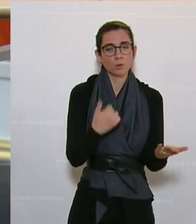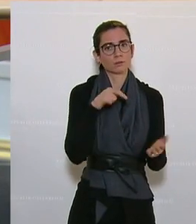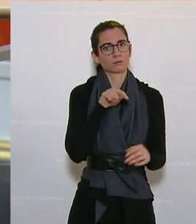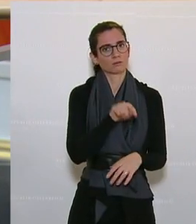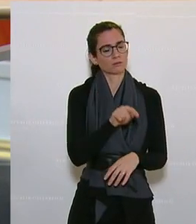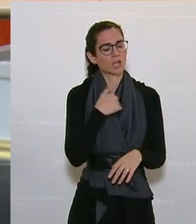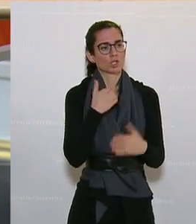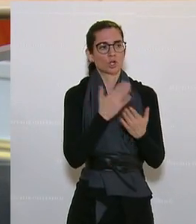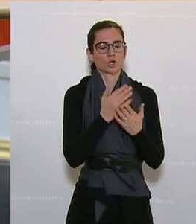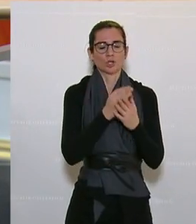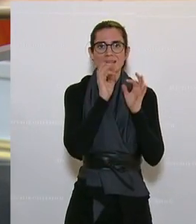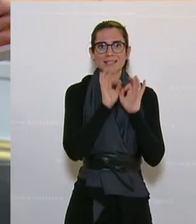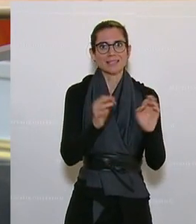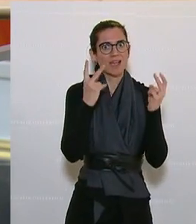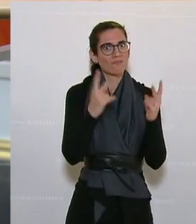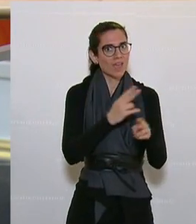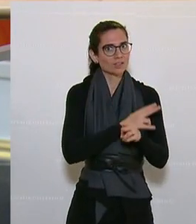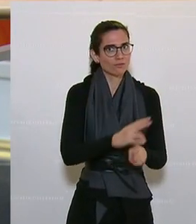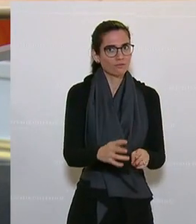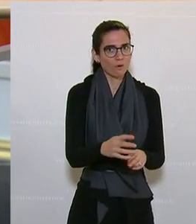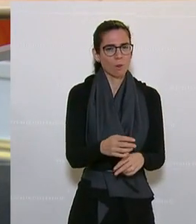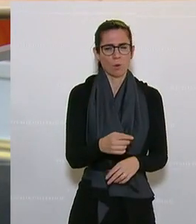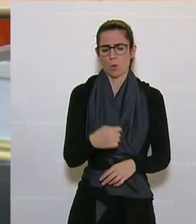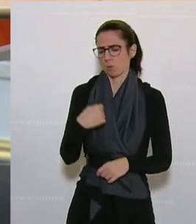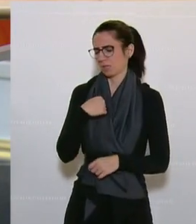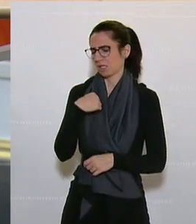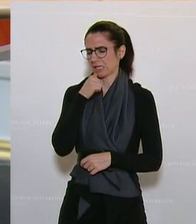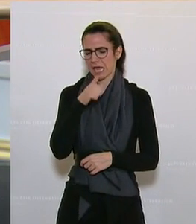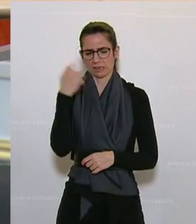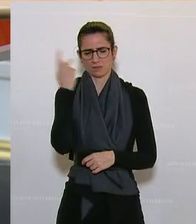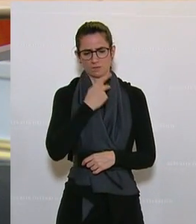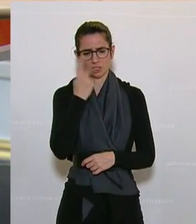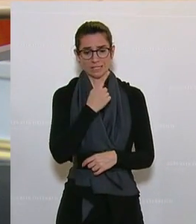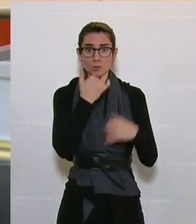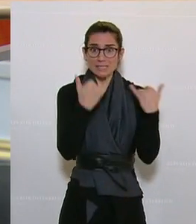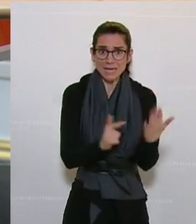dieser schwierigen Situation. Und wie gesagt, mir würde jedes Verständnis dafür fehlen,